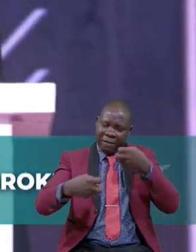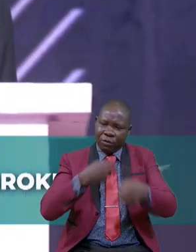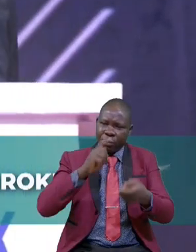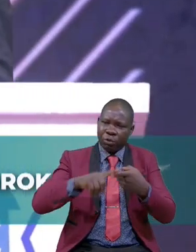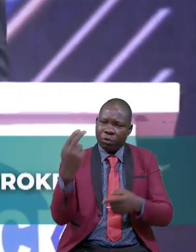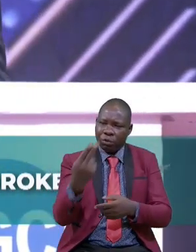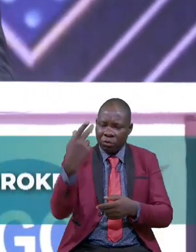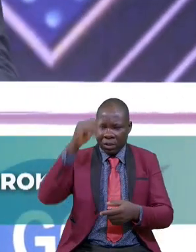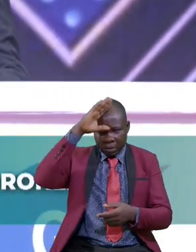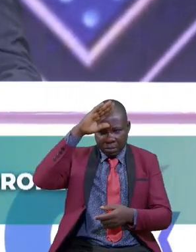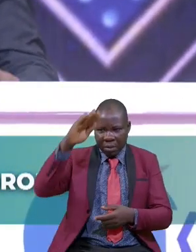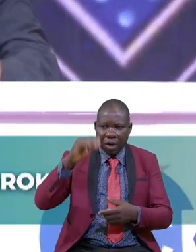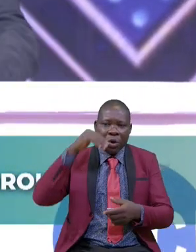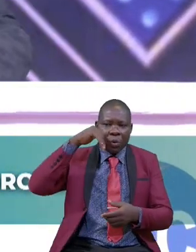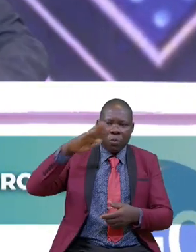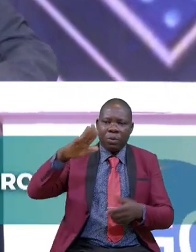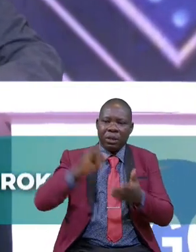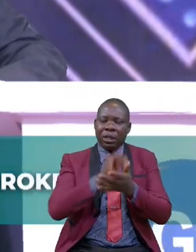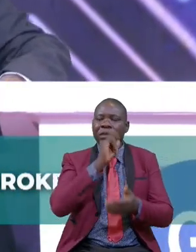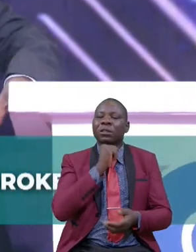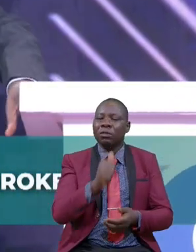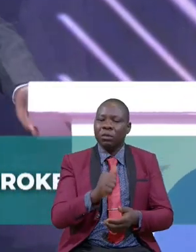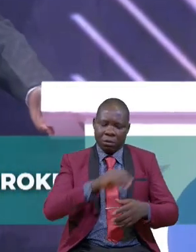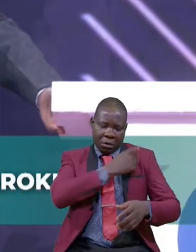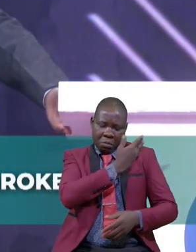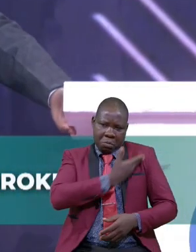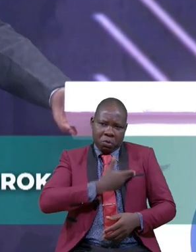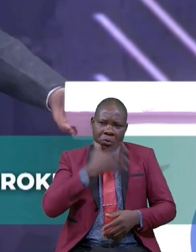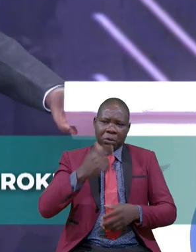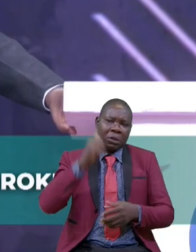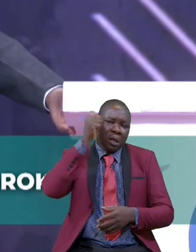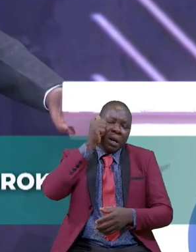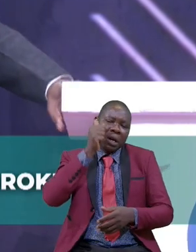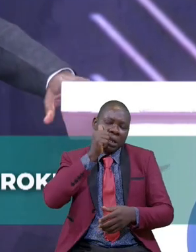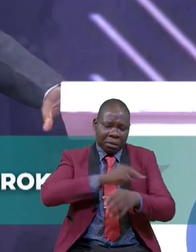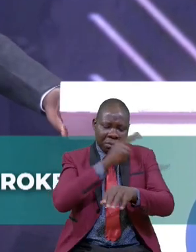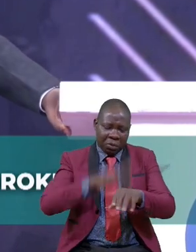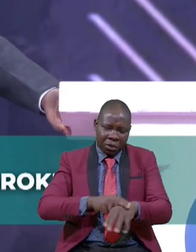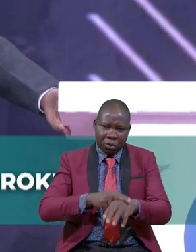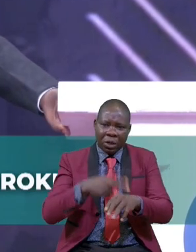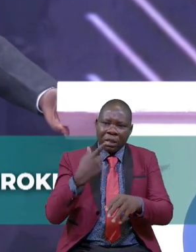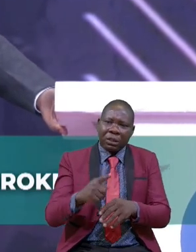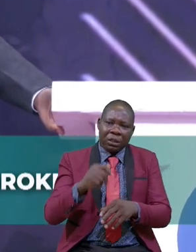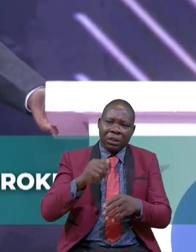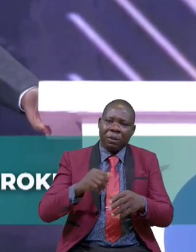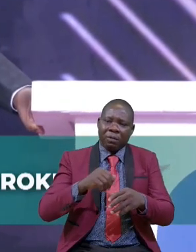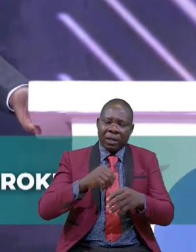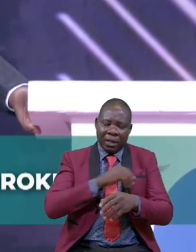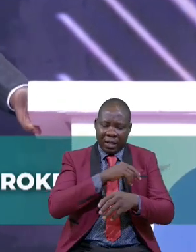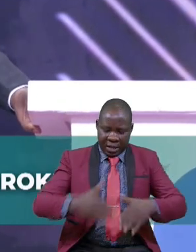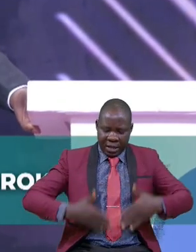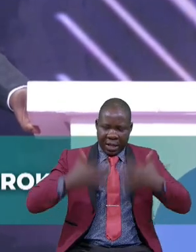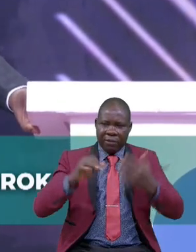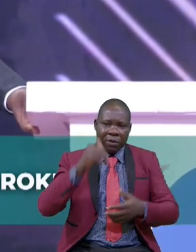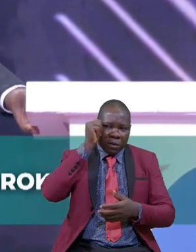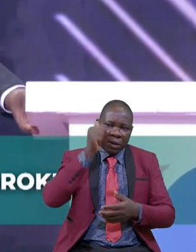nature originale, la nature adamique, la Adam propension d'Adam est encore là, et